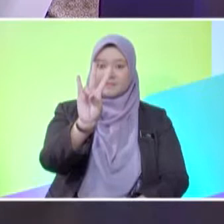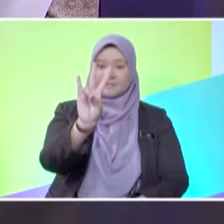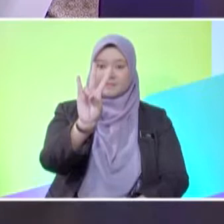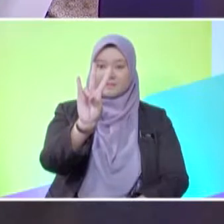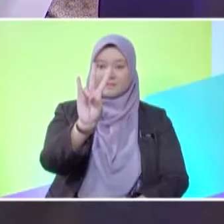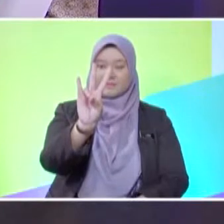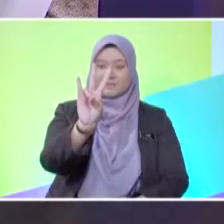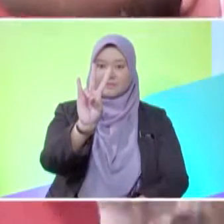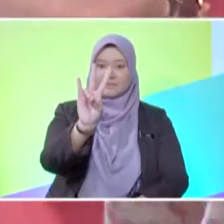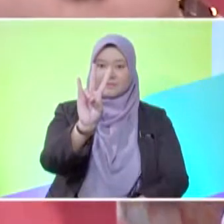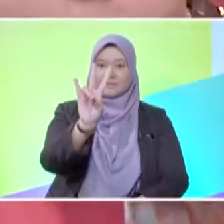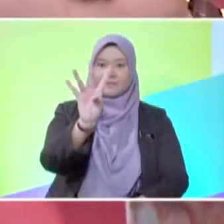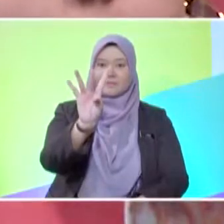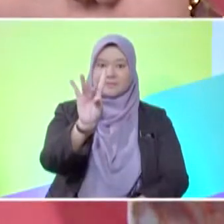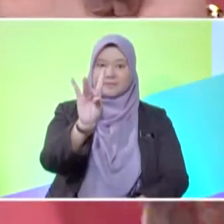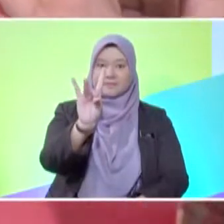6677889900